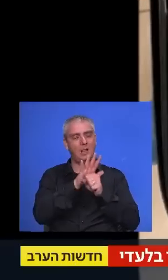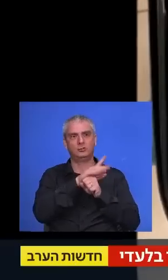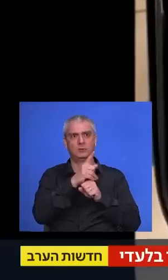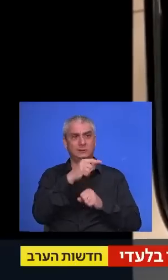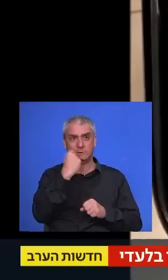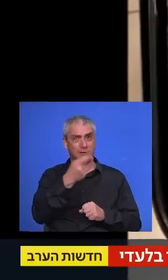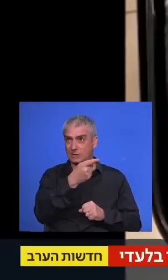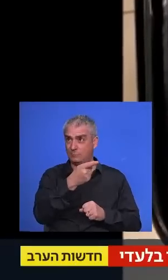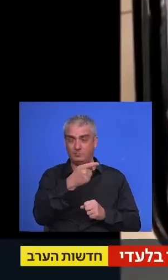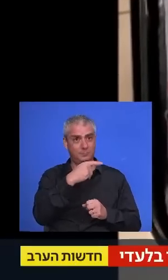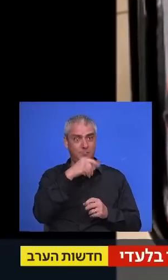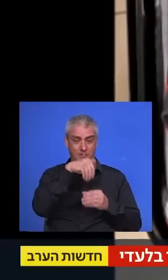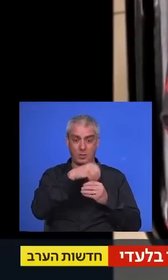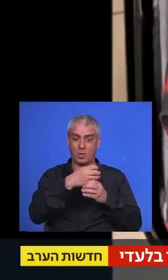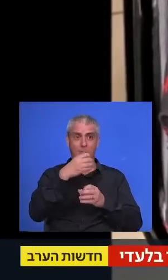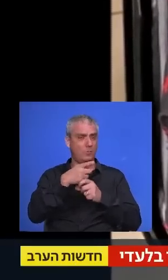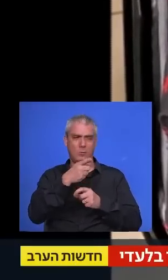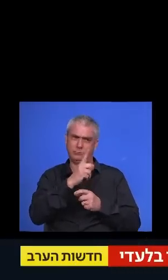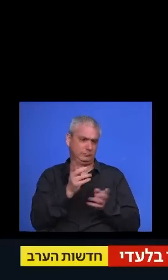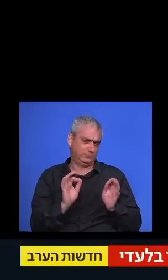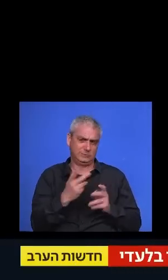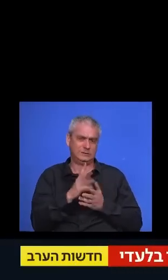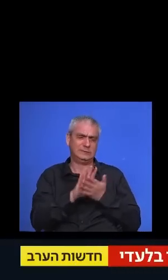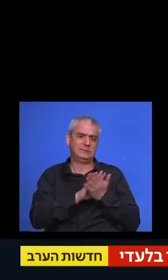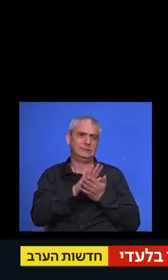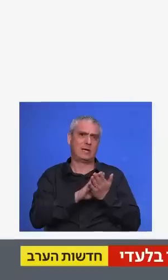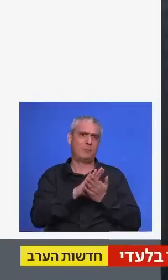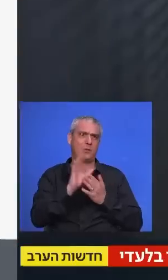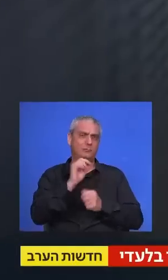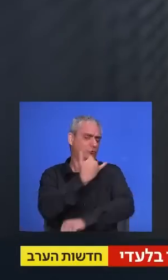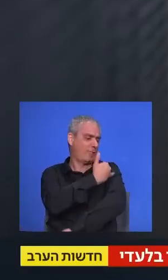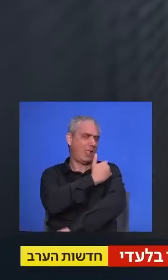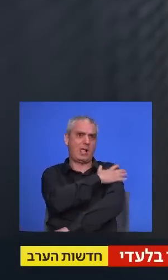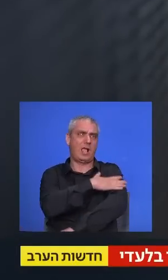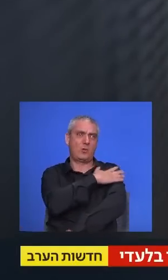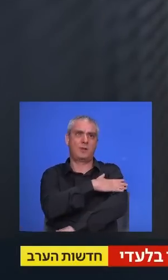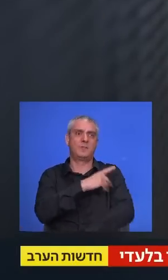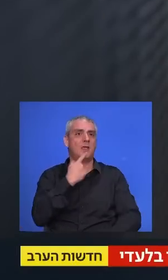העונש שהוא שם בבקבוקים הוא בכלל סבון להסרת קעקועים.